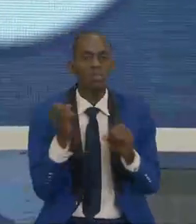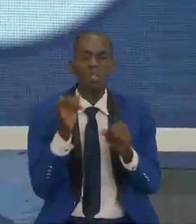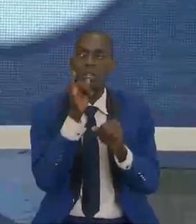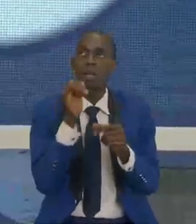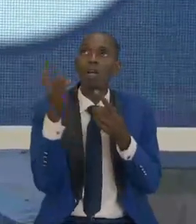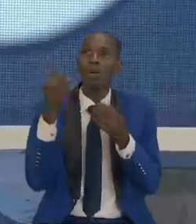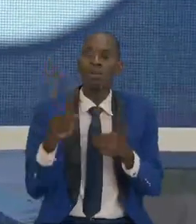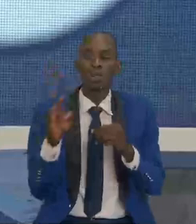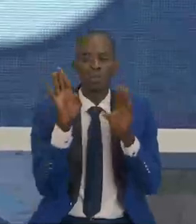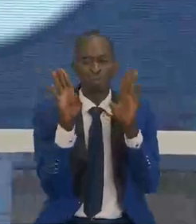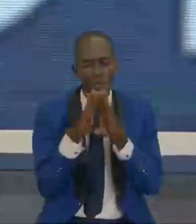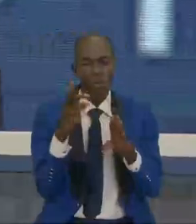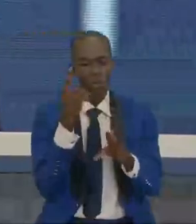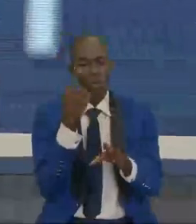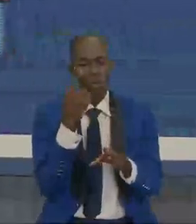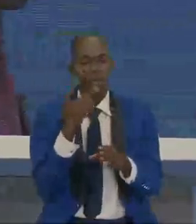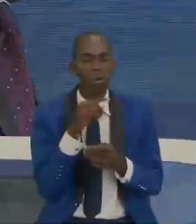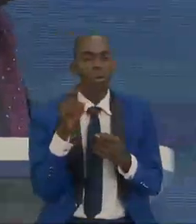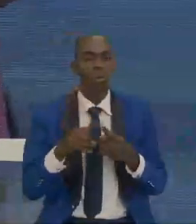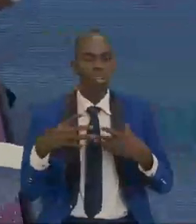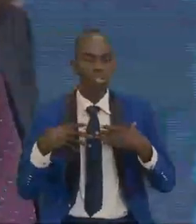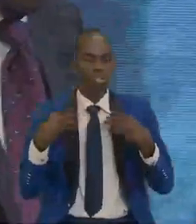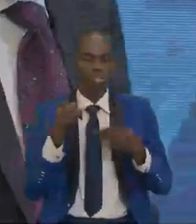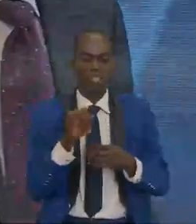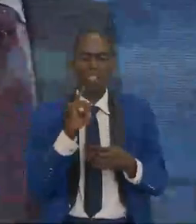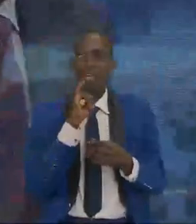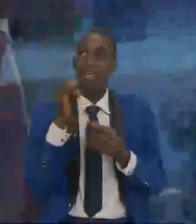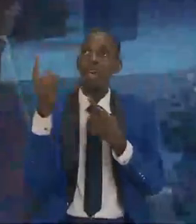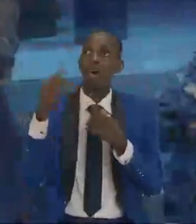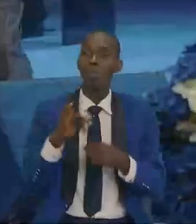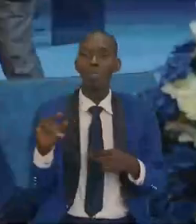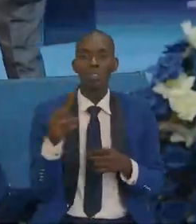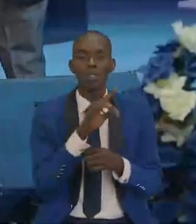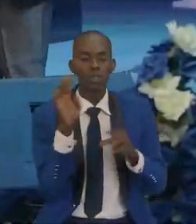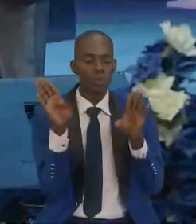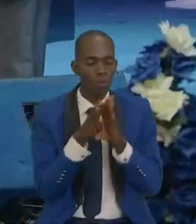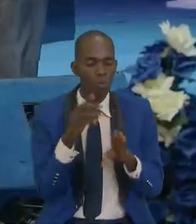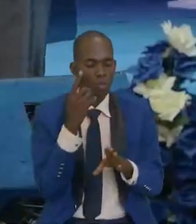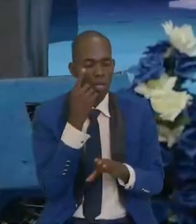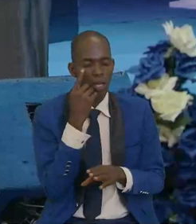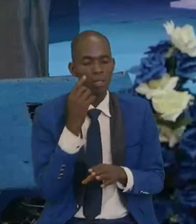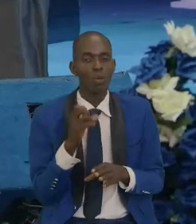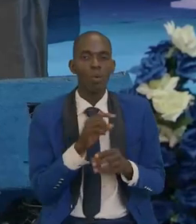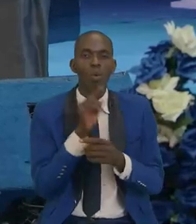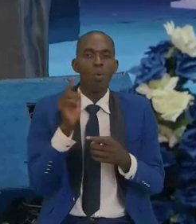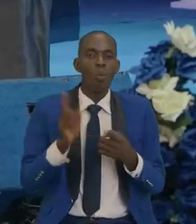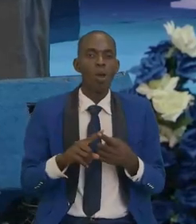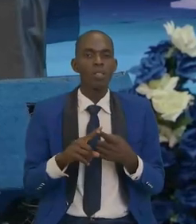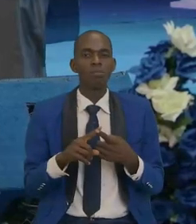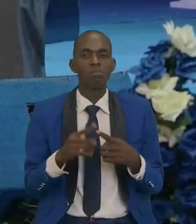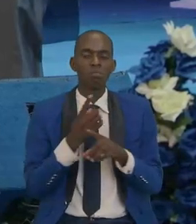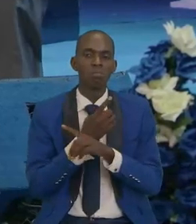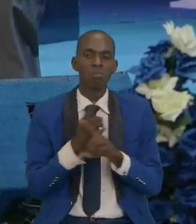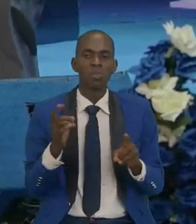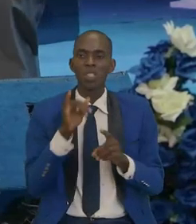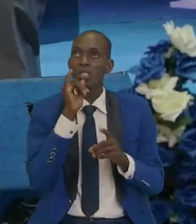ouvre les yeux. Mais quand le salut vient, il ferme les yeux. Quand la guérison vient, il ferme les